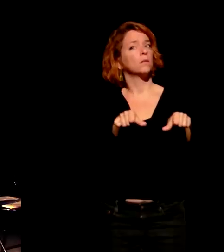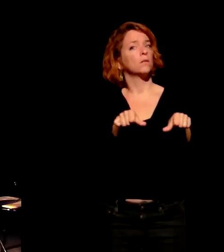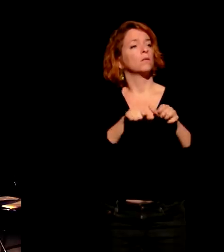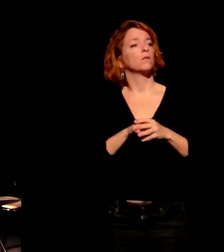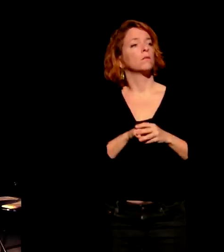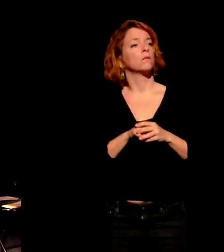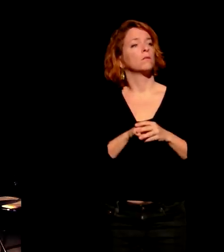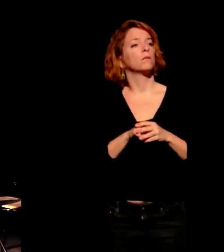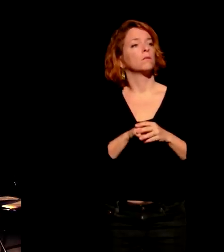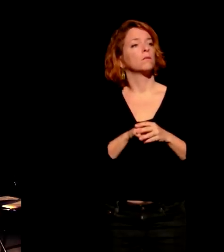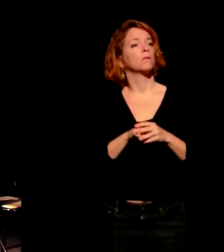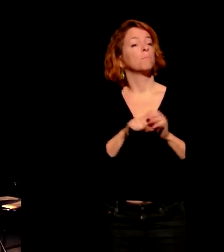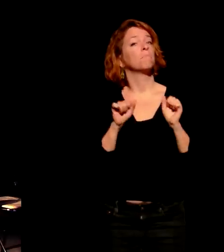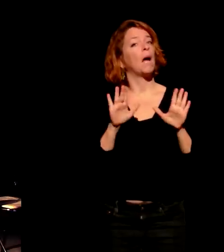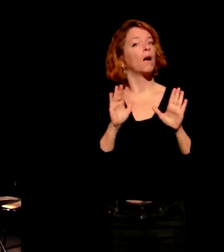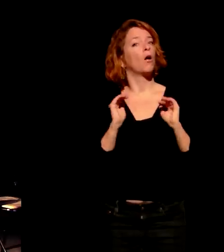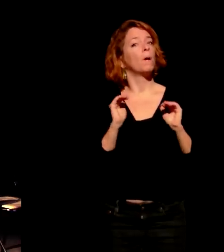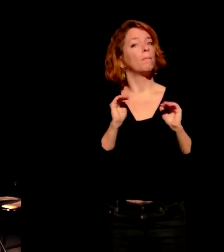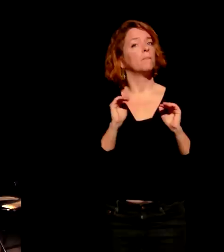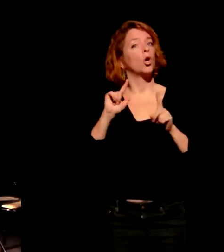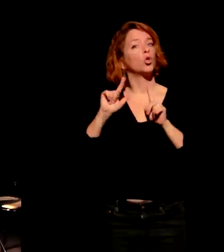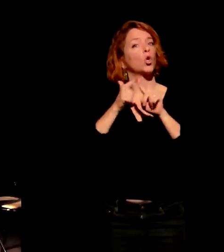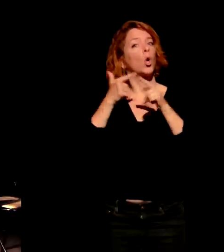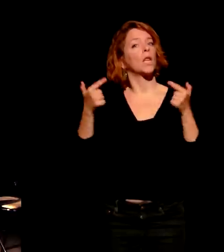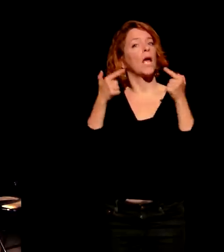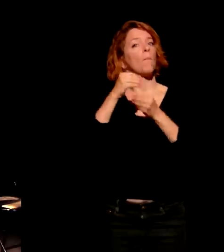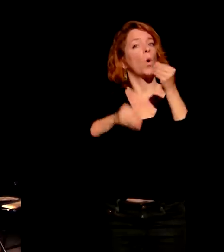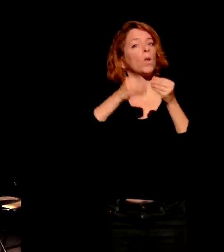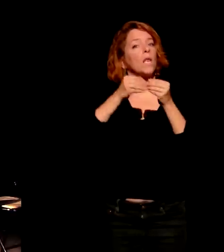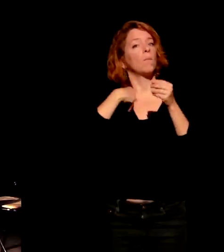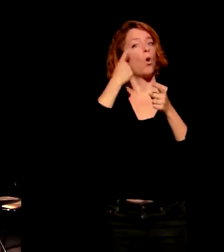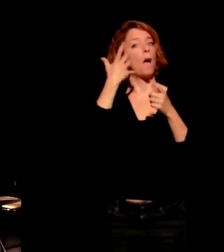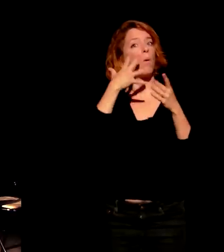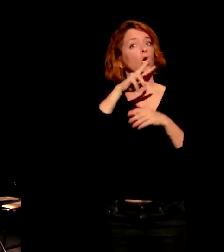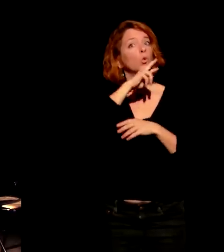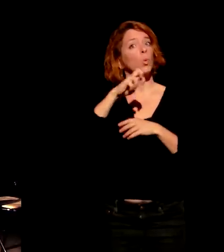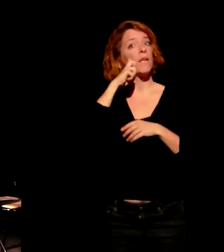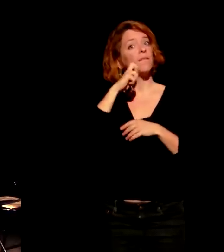N'empêche qu'on ne m'ôtera pas de l'idée que pendant la Seconde Guerre mondiale, de nombreux juifs ont eu une attitude carrément hostile à l'égard du régime nazi.